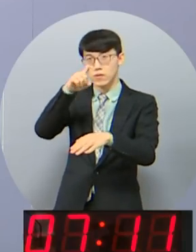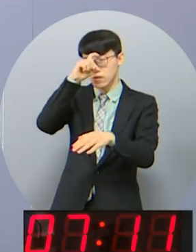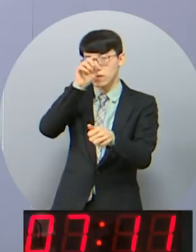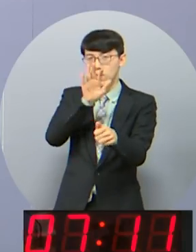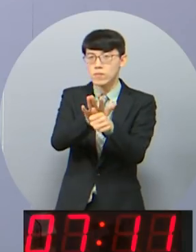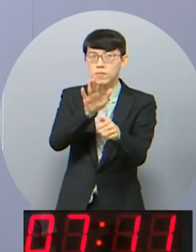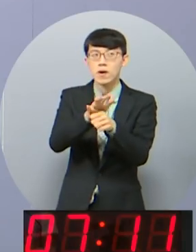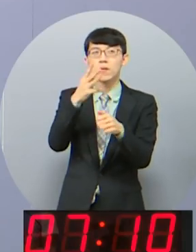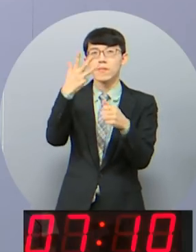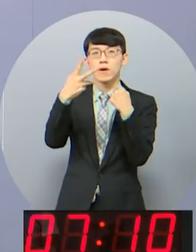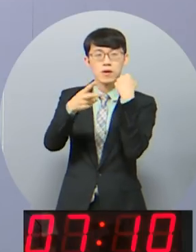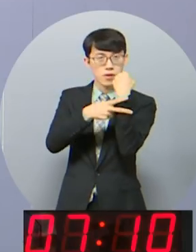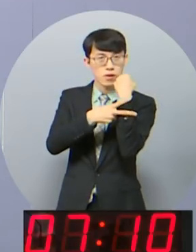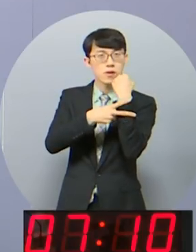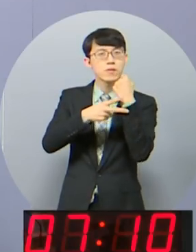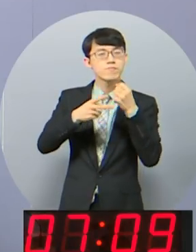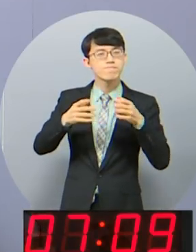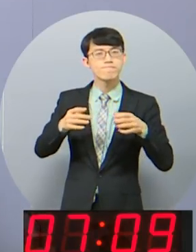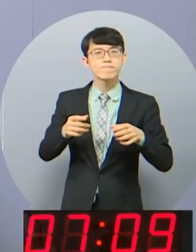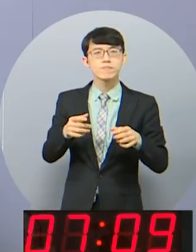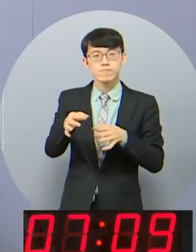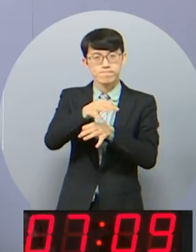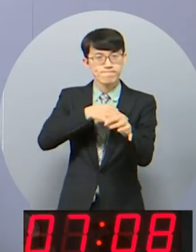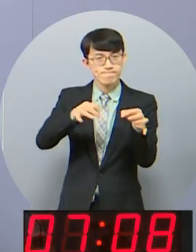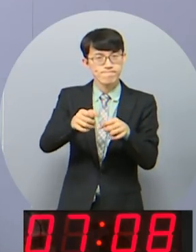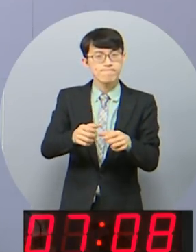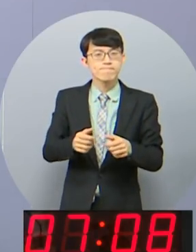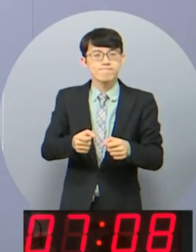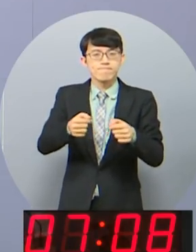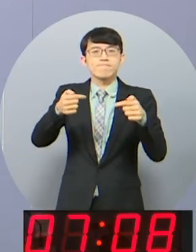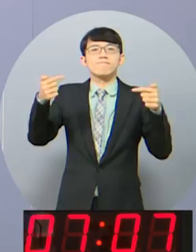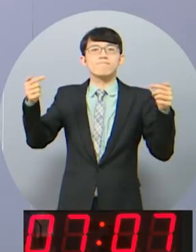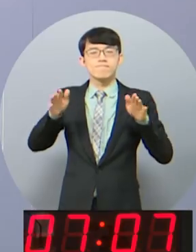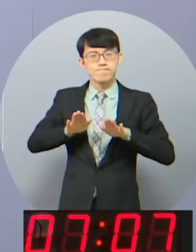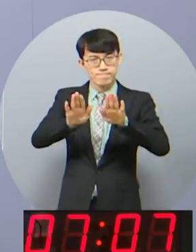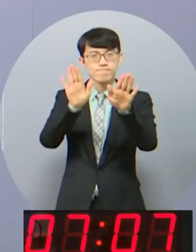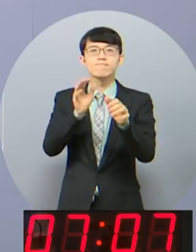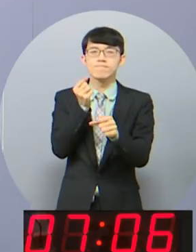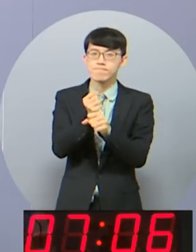繁荣，啊，带动伊来就业机会。啊，过来咱这个